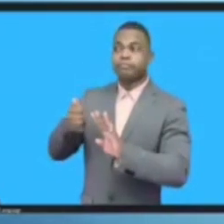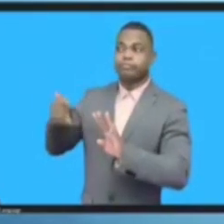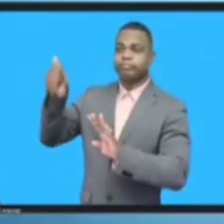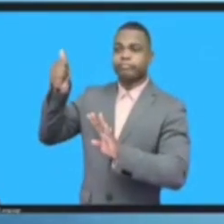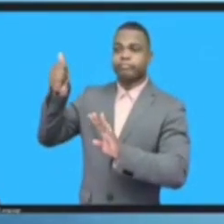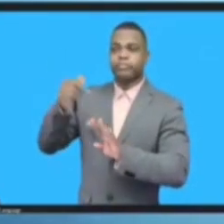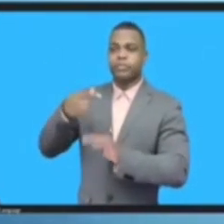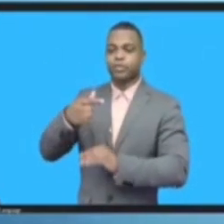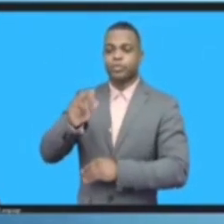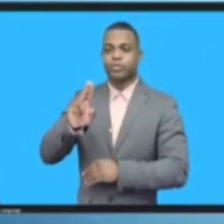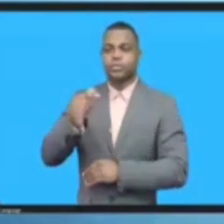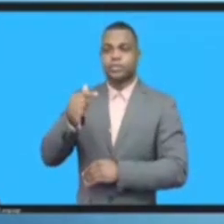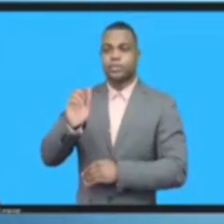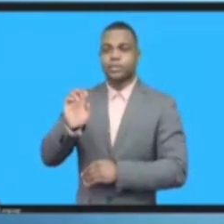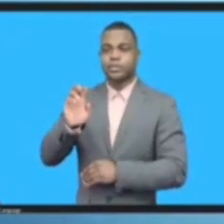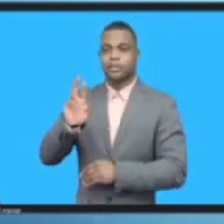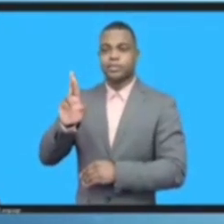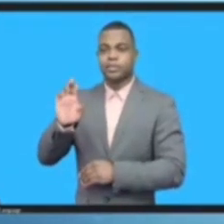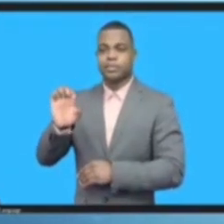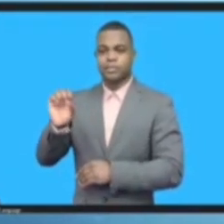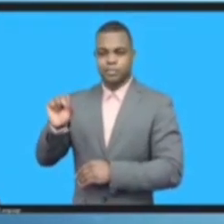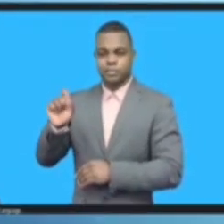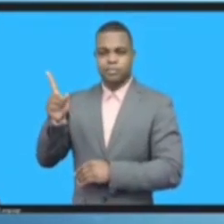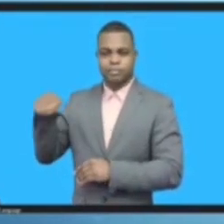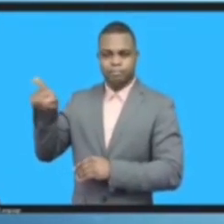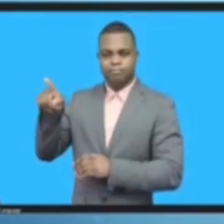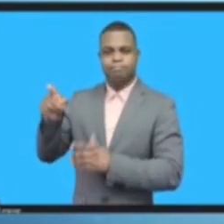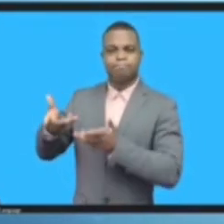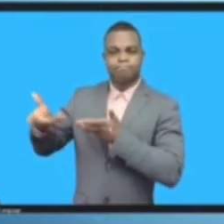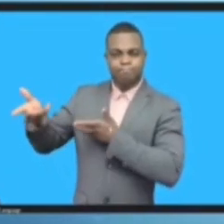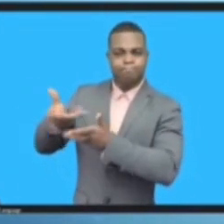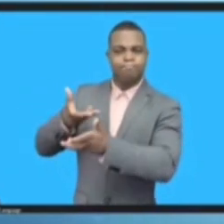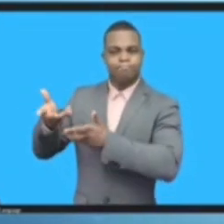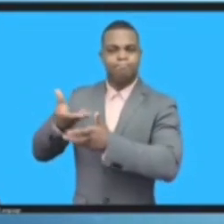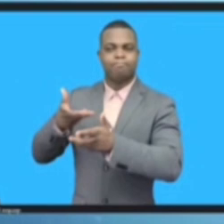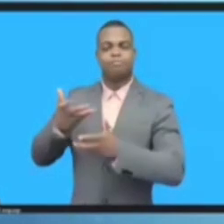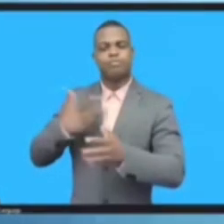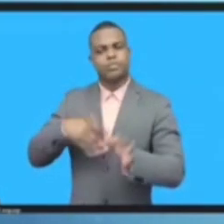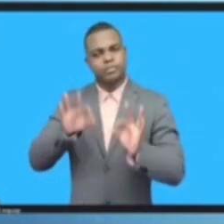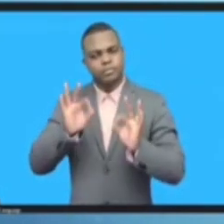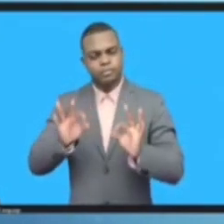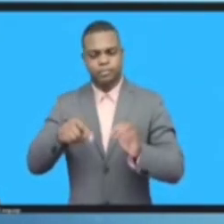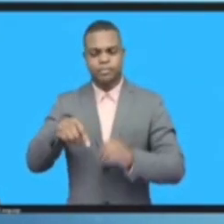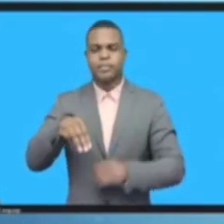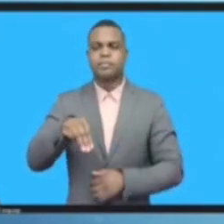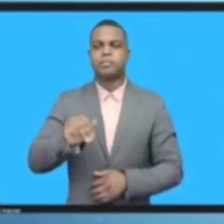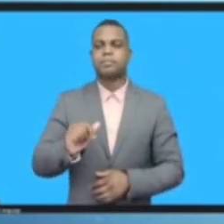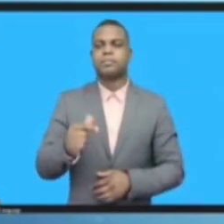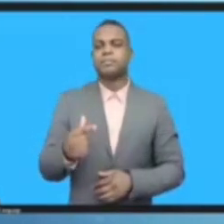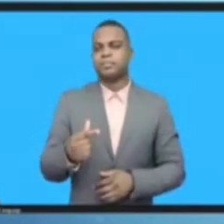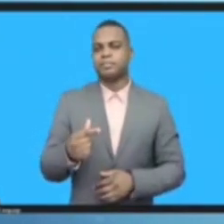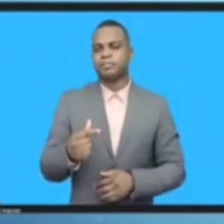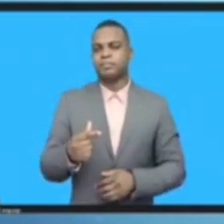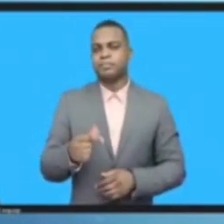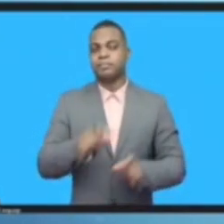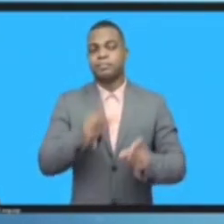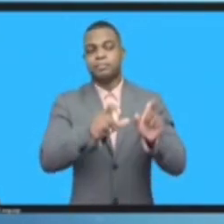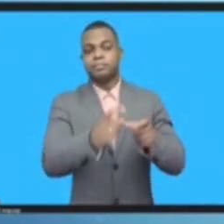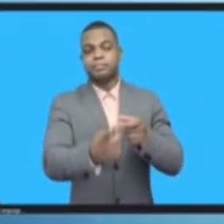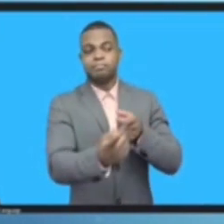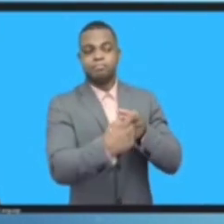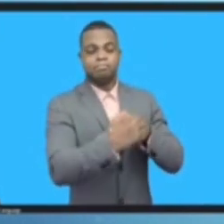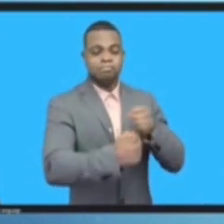M. Guterres, qui ont participé à l'organisation de ce forum et tous